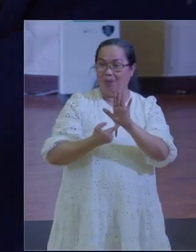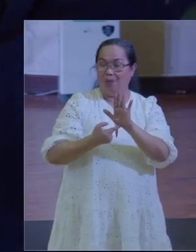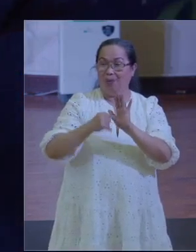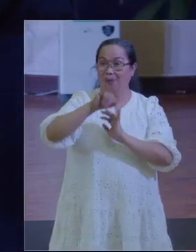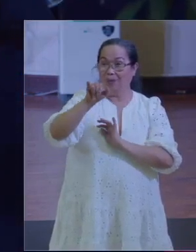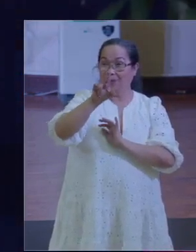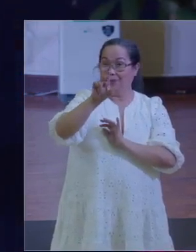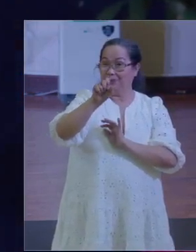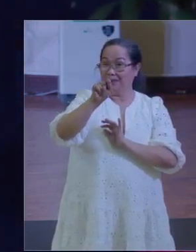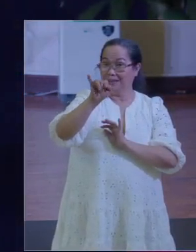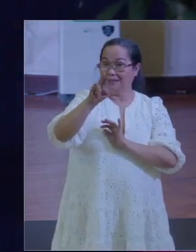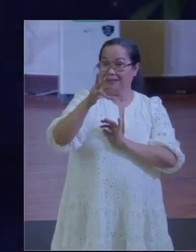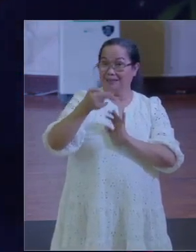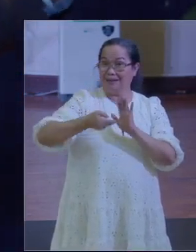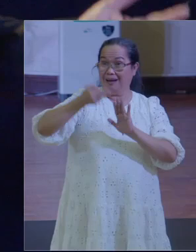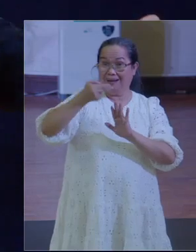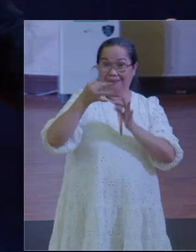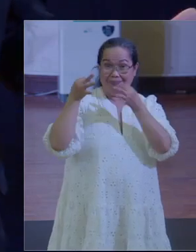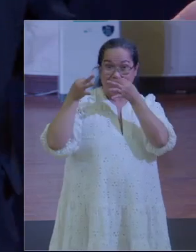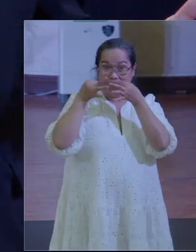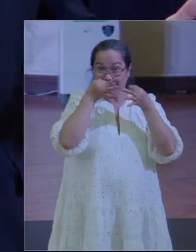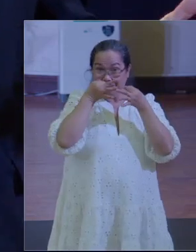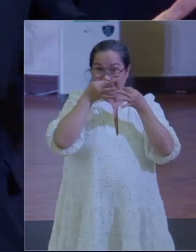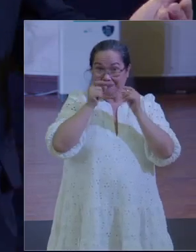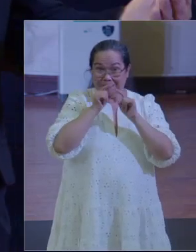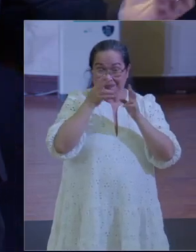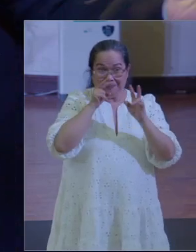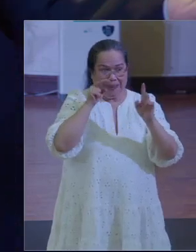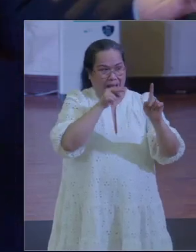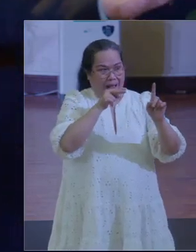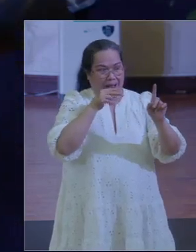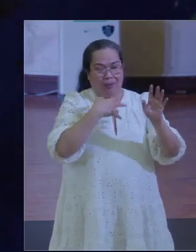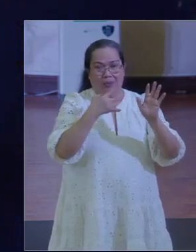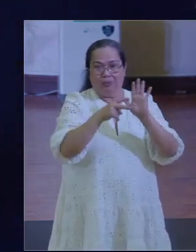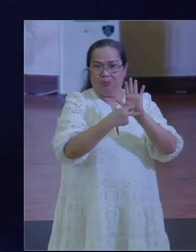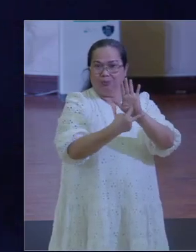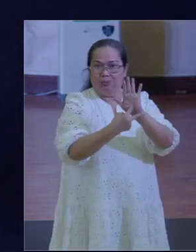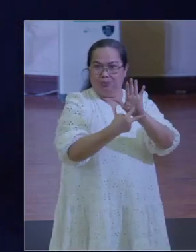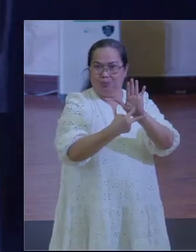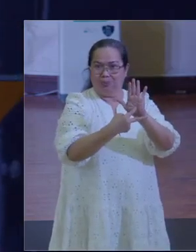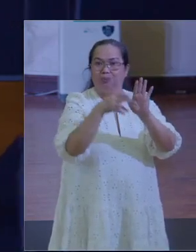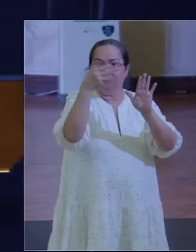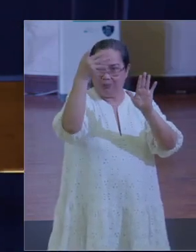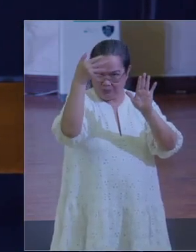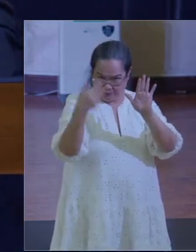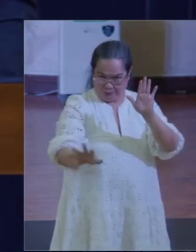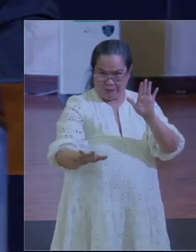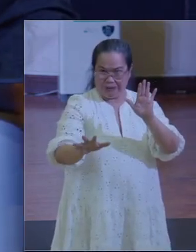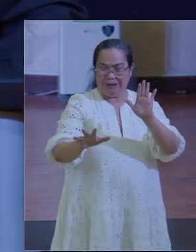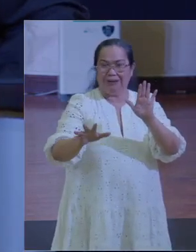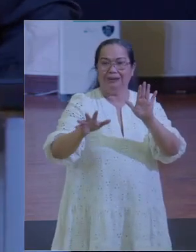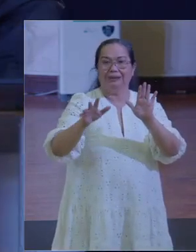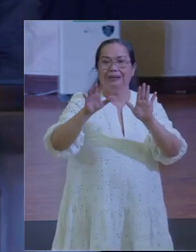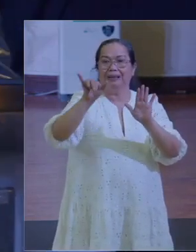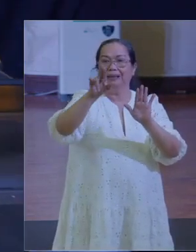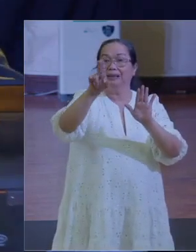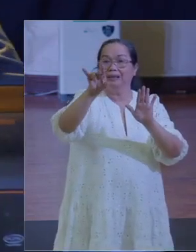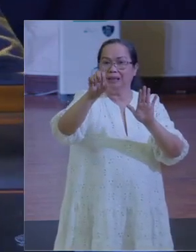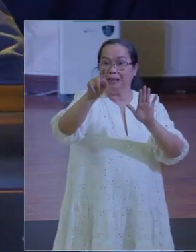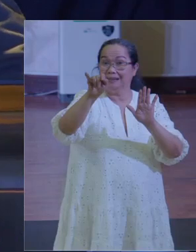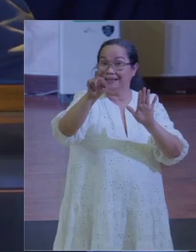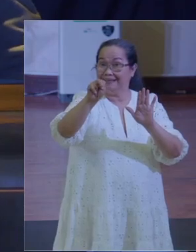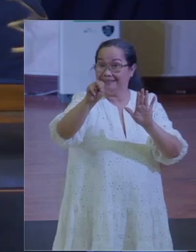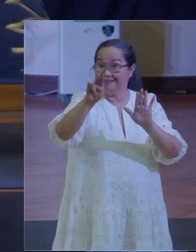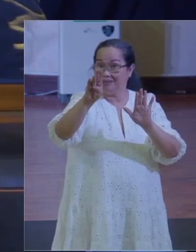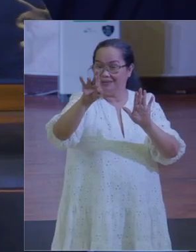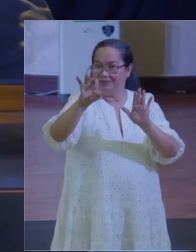he was high on drugs and what he saw. Buti na lang si Justin Bieber nakatakas, nakakilala sa Panginoon. Kapatid na natin